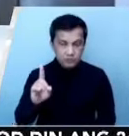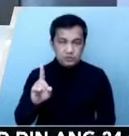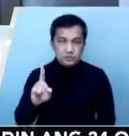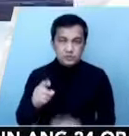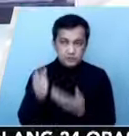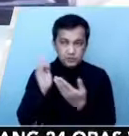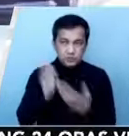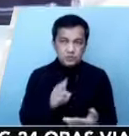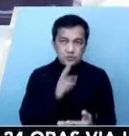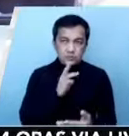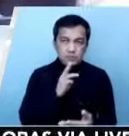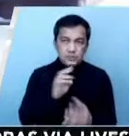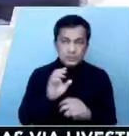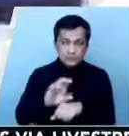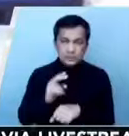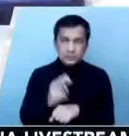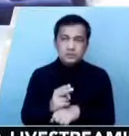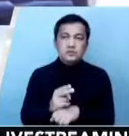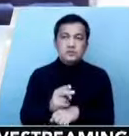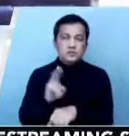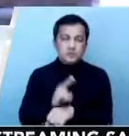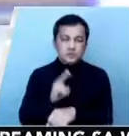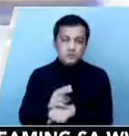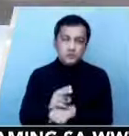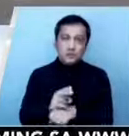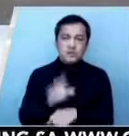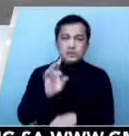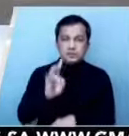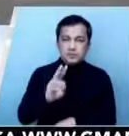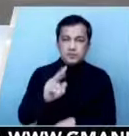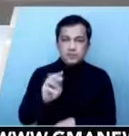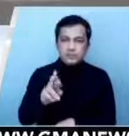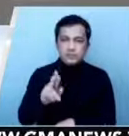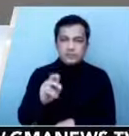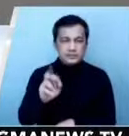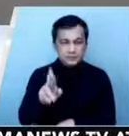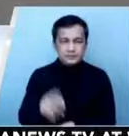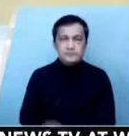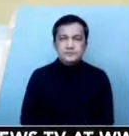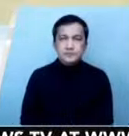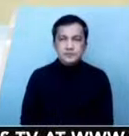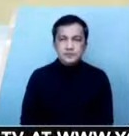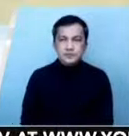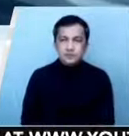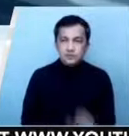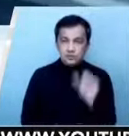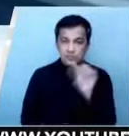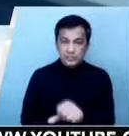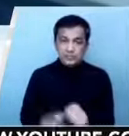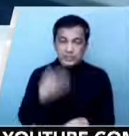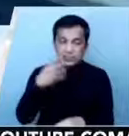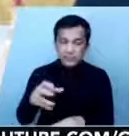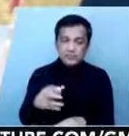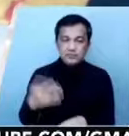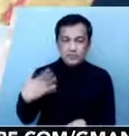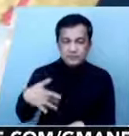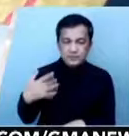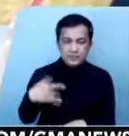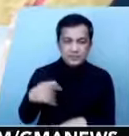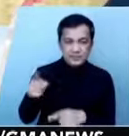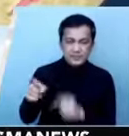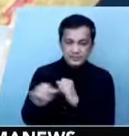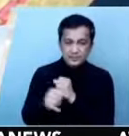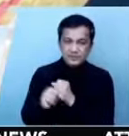ang City Hall gamit ang 7 water tanker. To beat the heat this tag-init, may paandar naman ang jeepney ito sa Naga